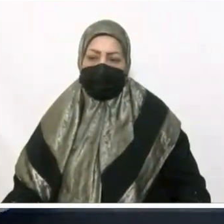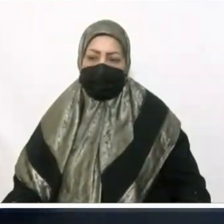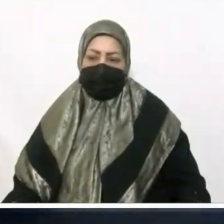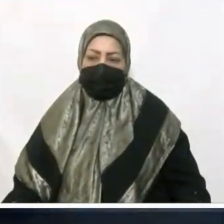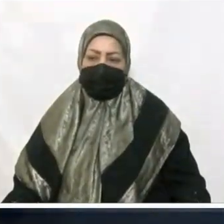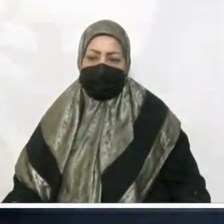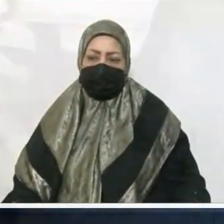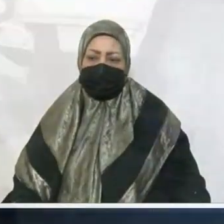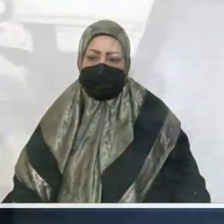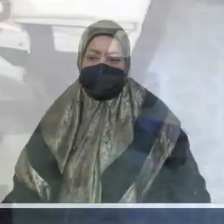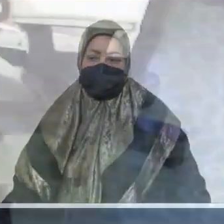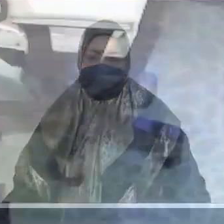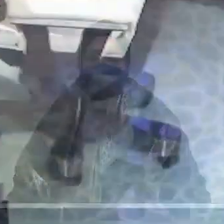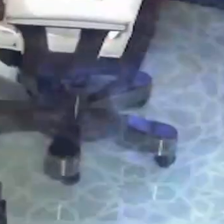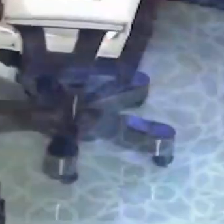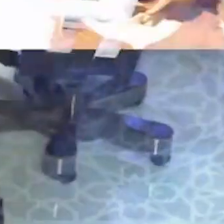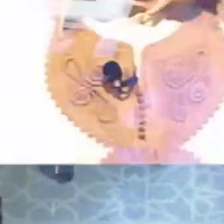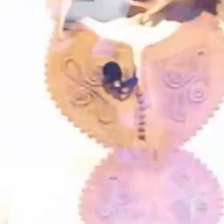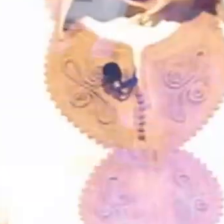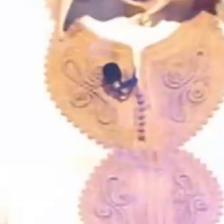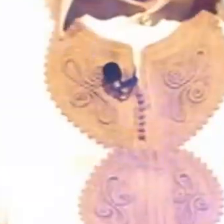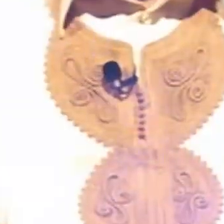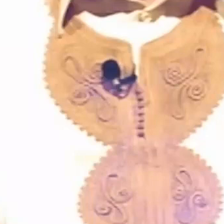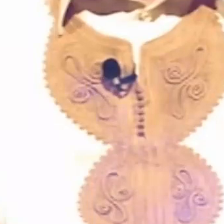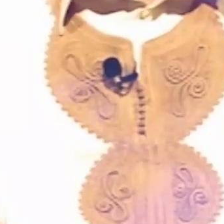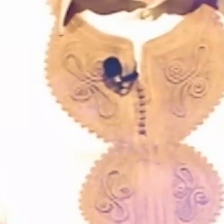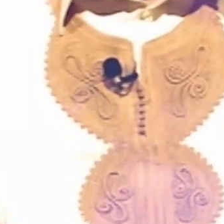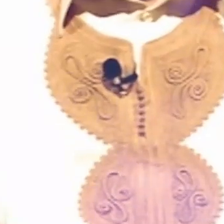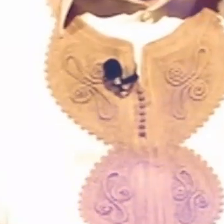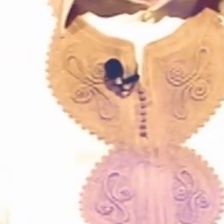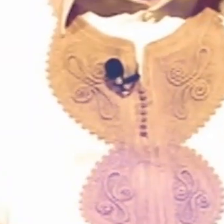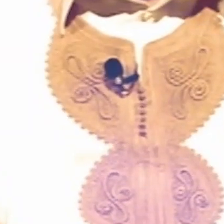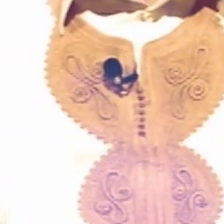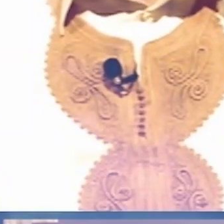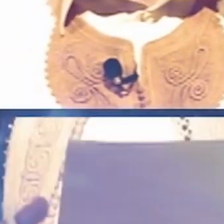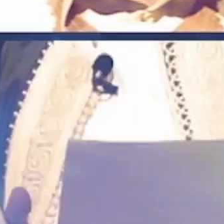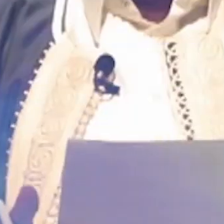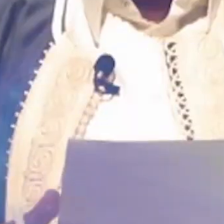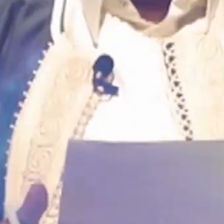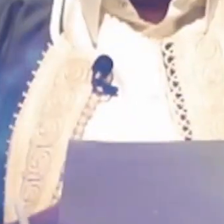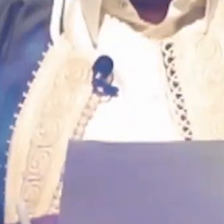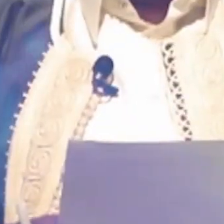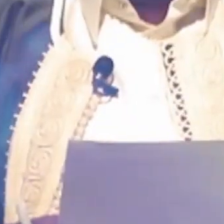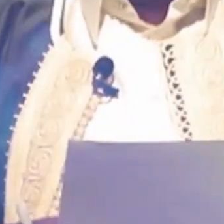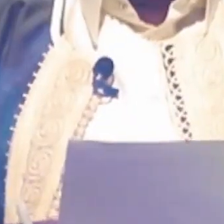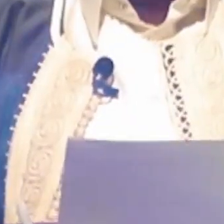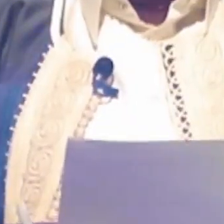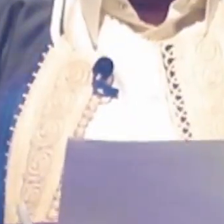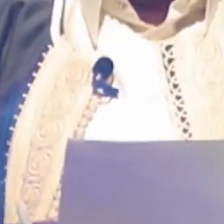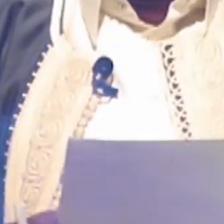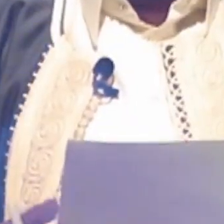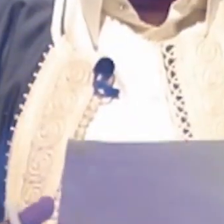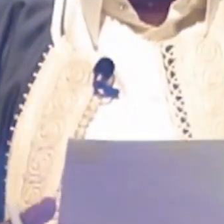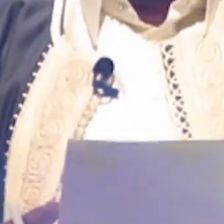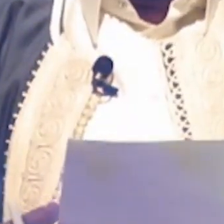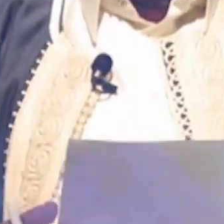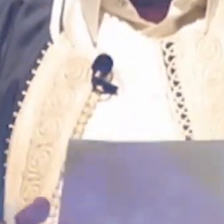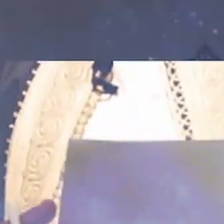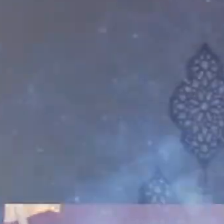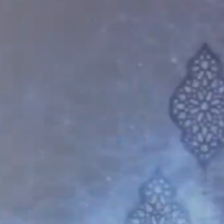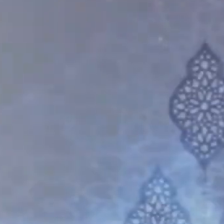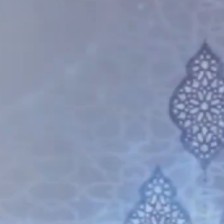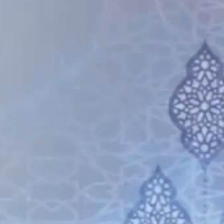ضياهم، إخاء هم ونأخذ من ضياهم، إخاء إن أمر